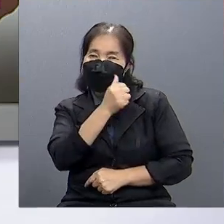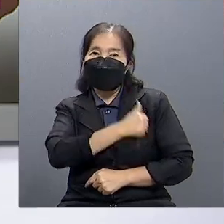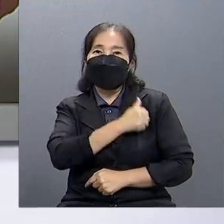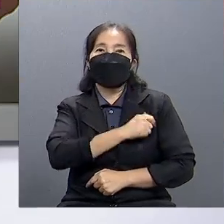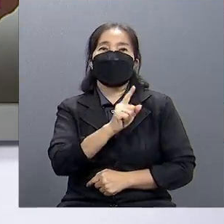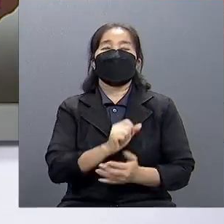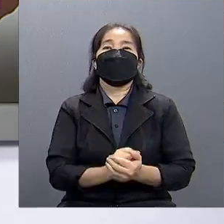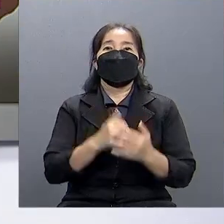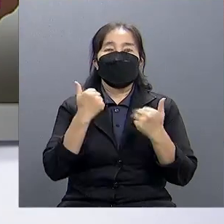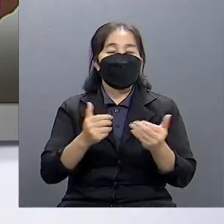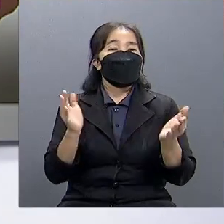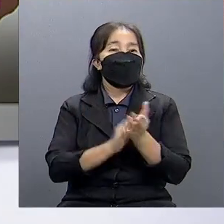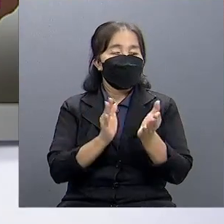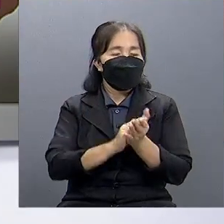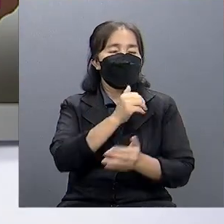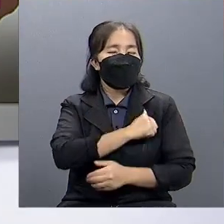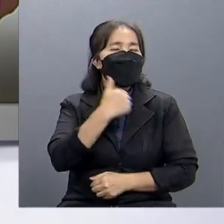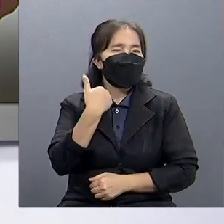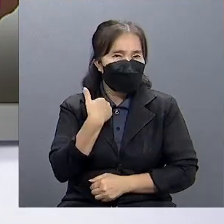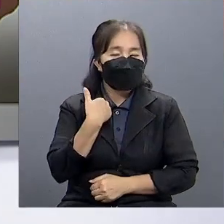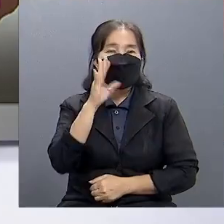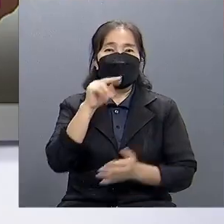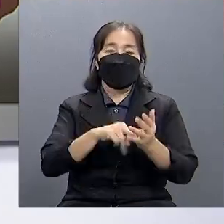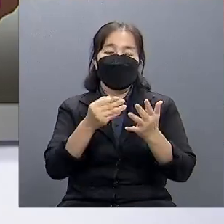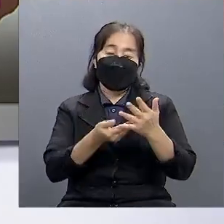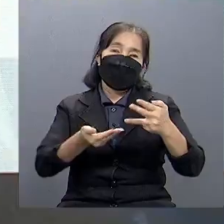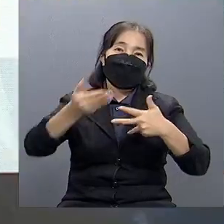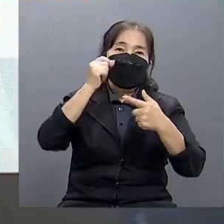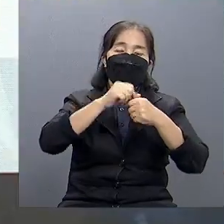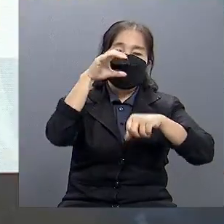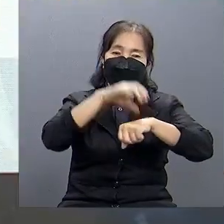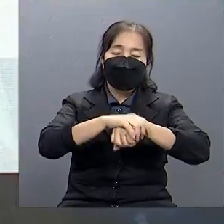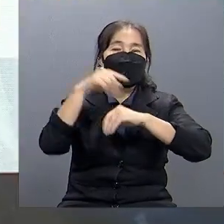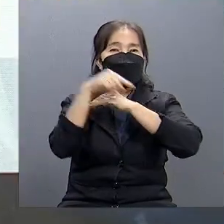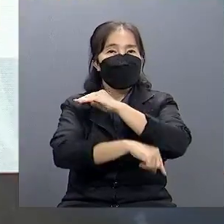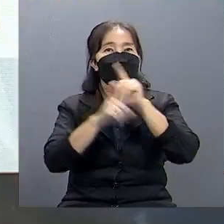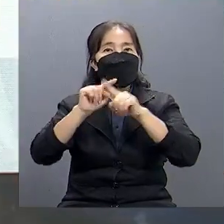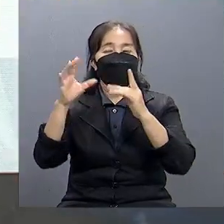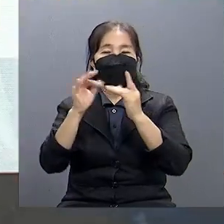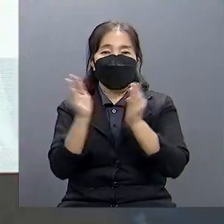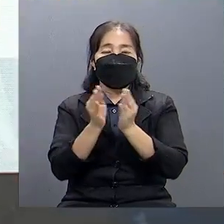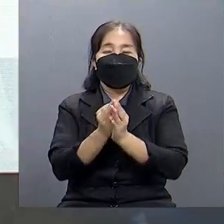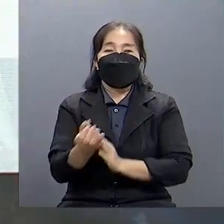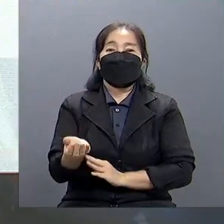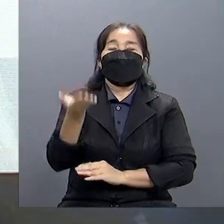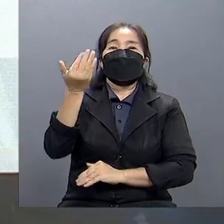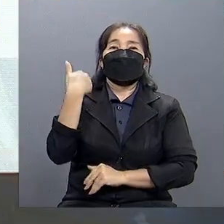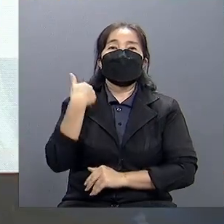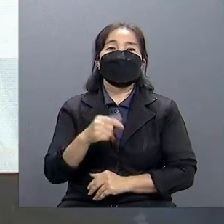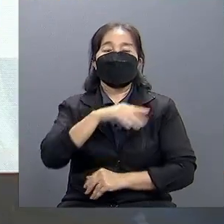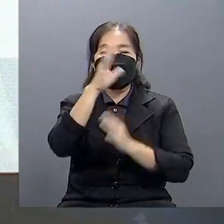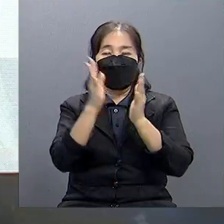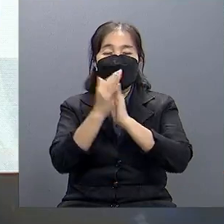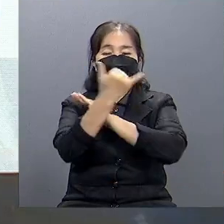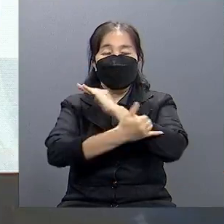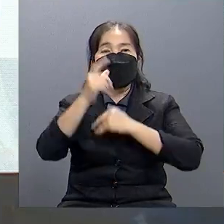มก็มีเหมือนกันค่ะเพราะว่ายกระดับการปราบปรามการทุจริตจนทำให้ได้คะแนนเพิ่มขึ้นมีทั้งหมด25ประเทศในจำนวนนี้